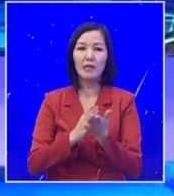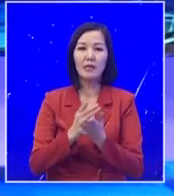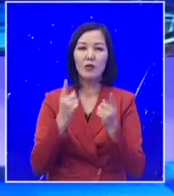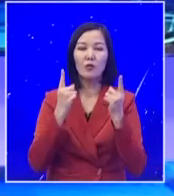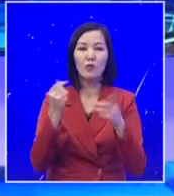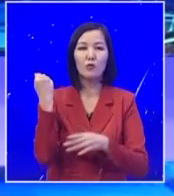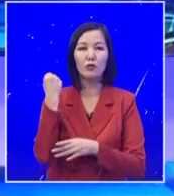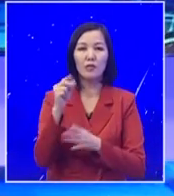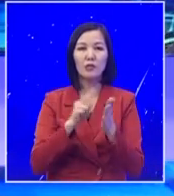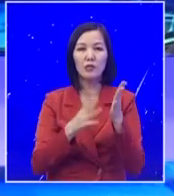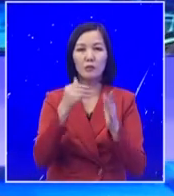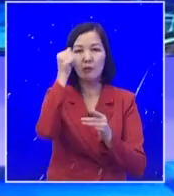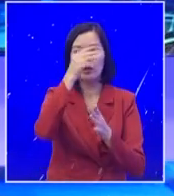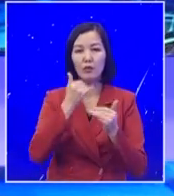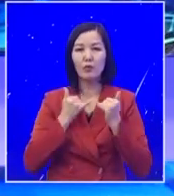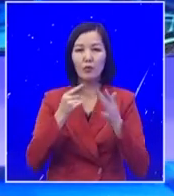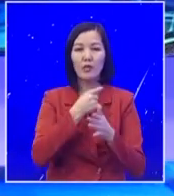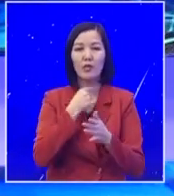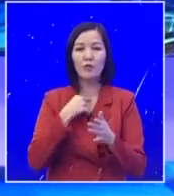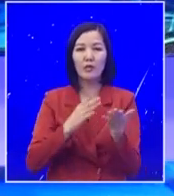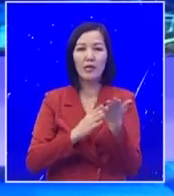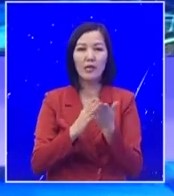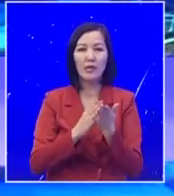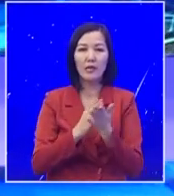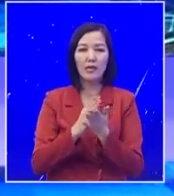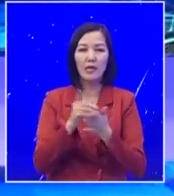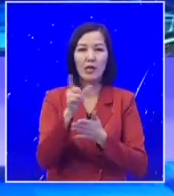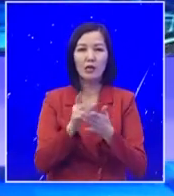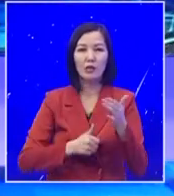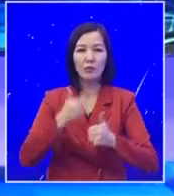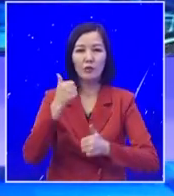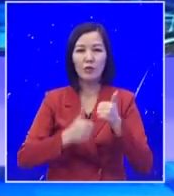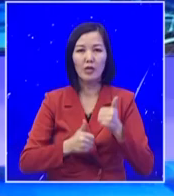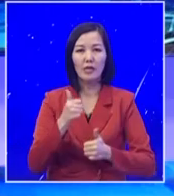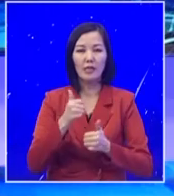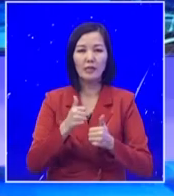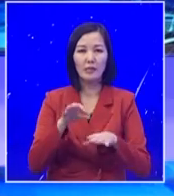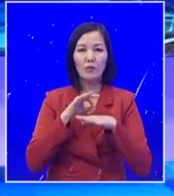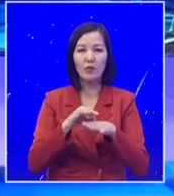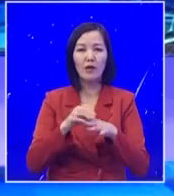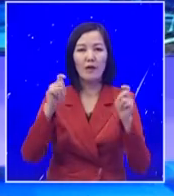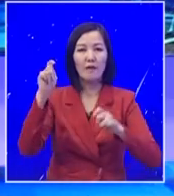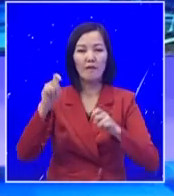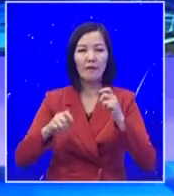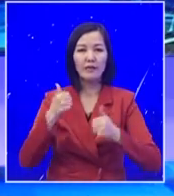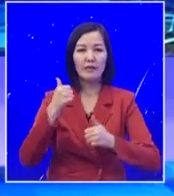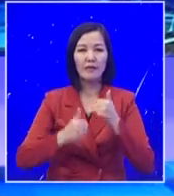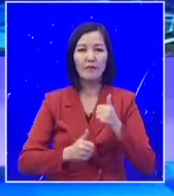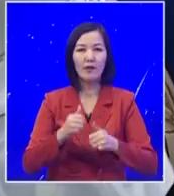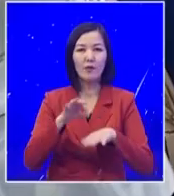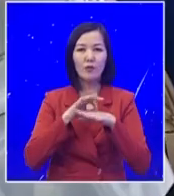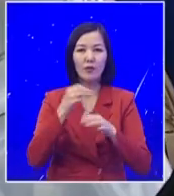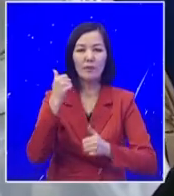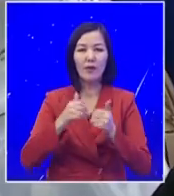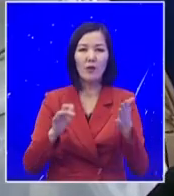жеңістің 75 жылдығына орай Талдықорғандық ардагерлер арасында жыр мүшайрасы мен қарасөз шеберлерінің сайысы өтті. Фестиваль шеңберінде өткен